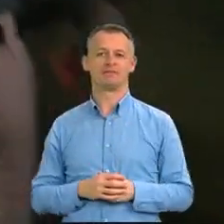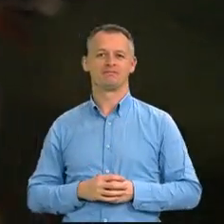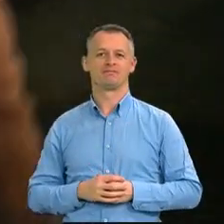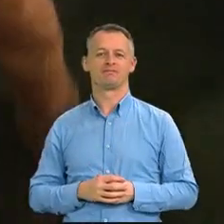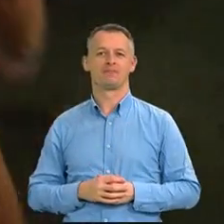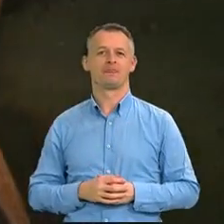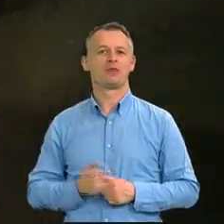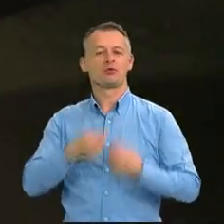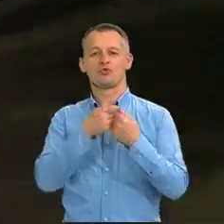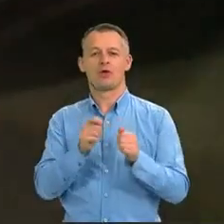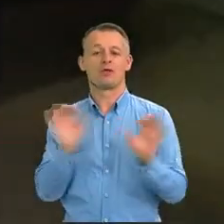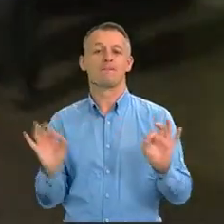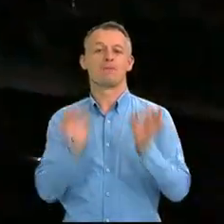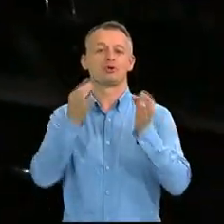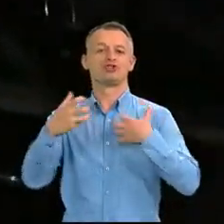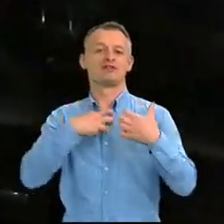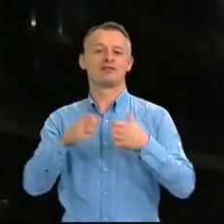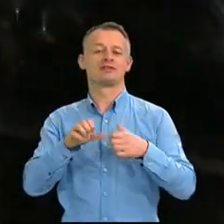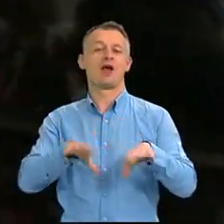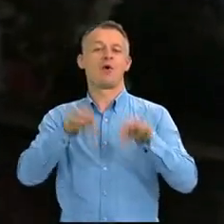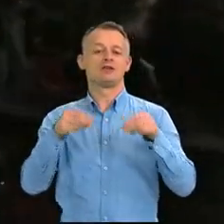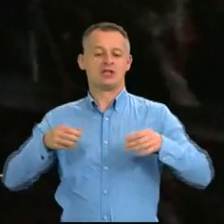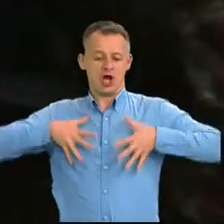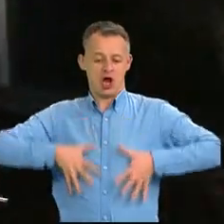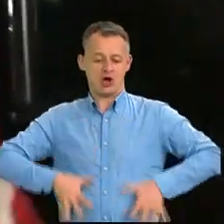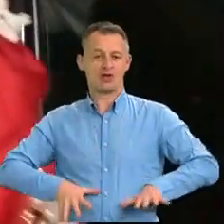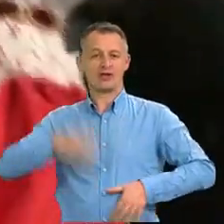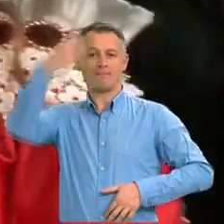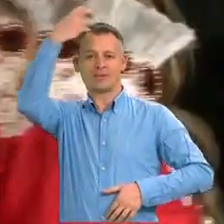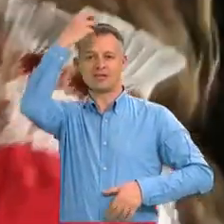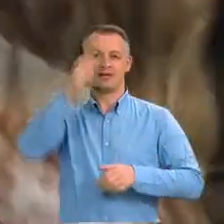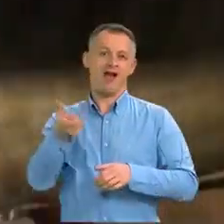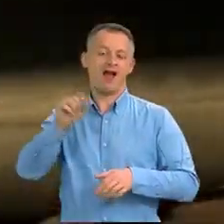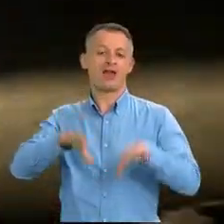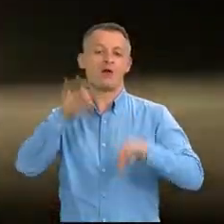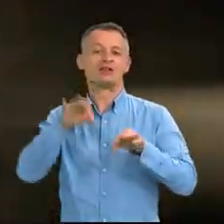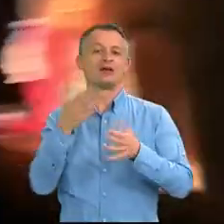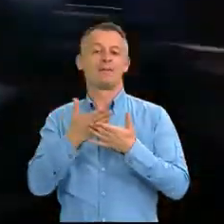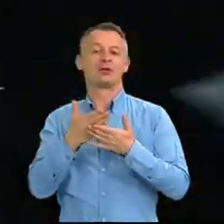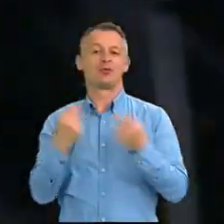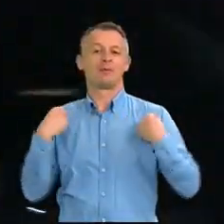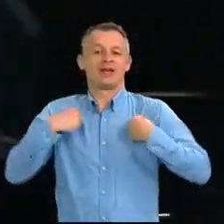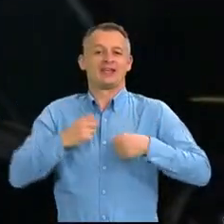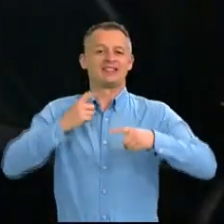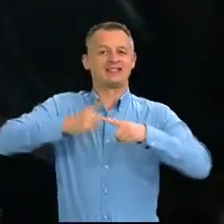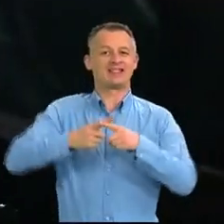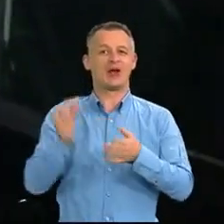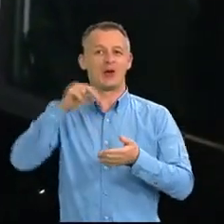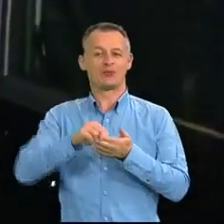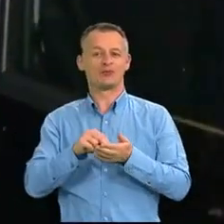Fotomodelele și actrițele au ales rochii de prințesă superbe, iar altele au optat pentru ținute sexy care le-au pus silueta în